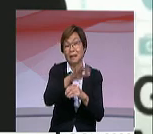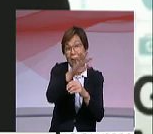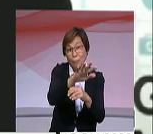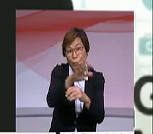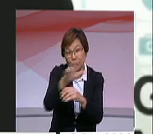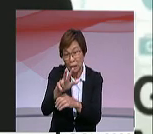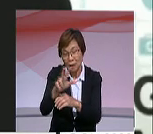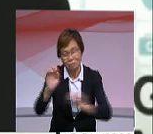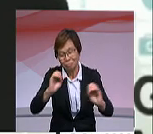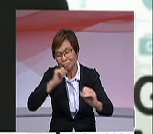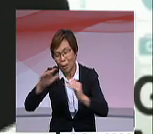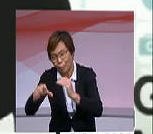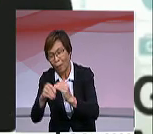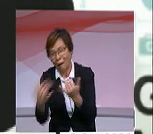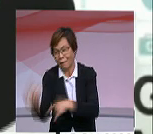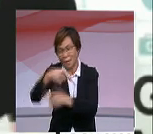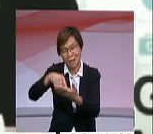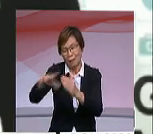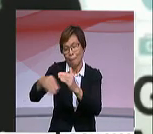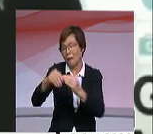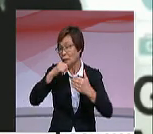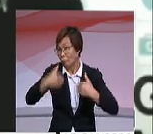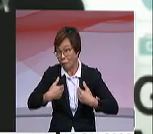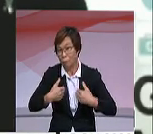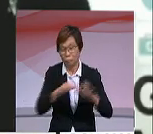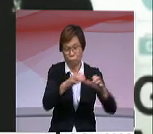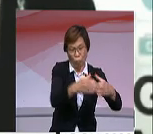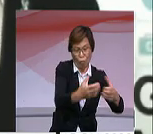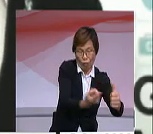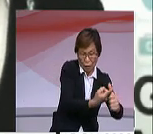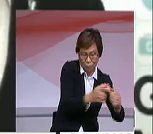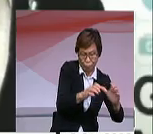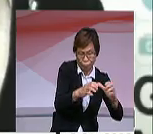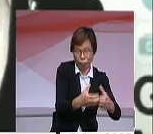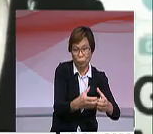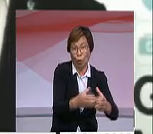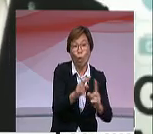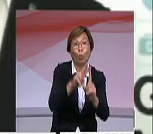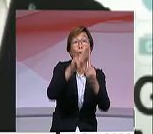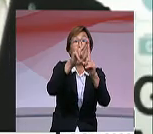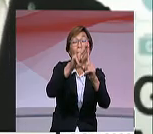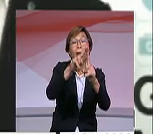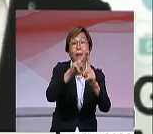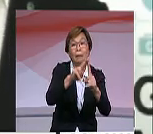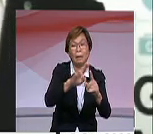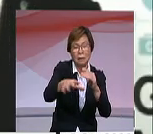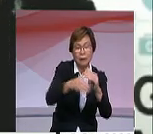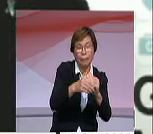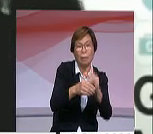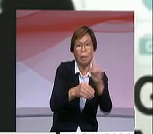kluster tiada pertambahan kes hari ini. Kluster yang pertama ialah kluster utama, iaitu ada